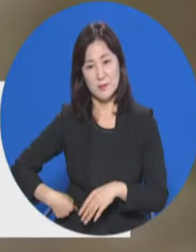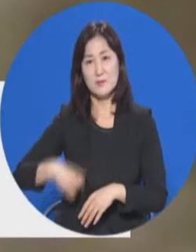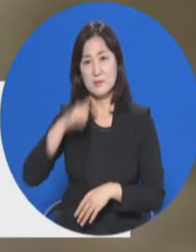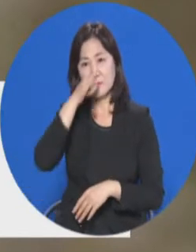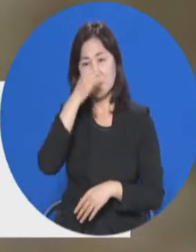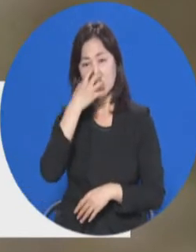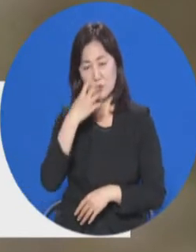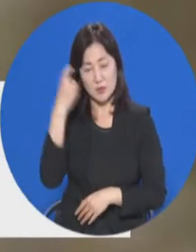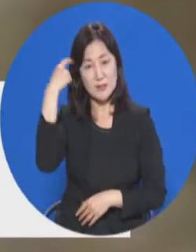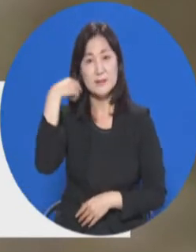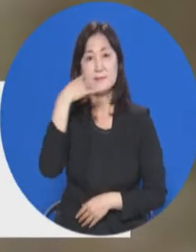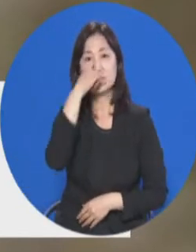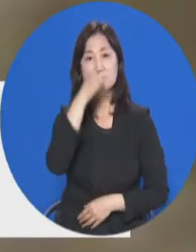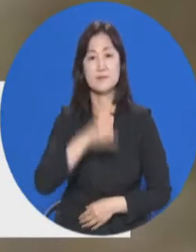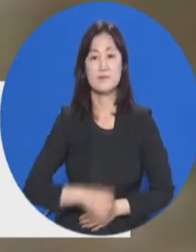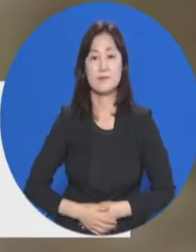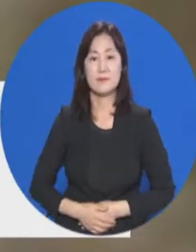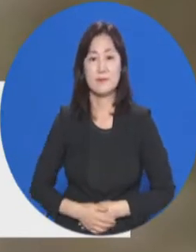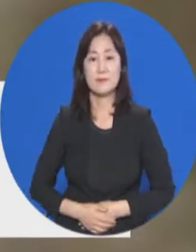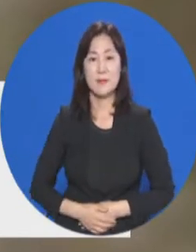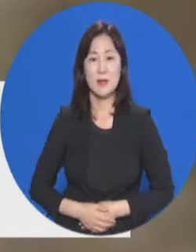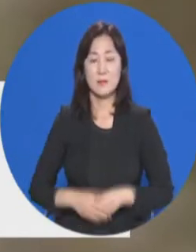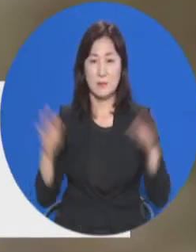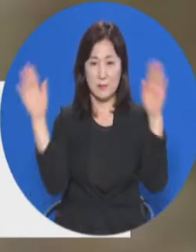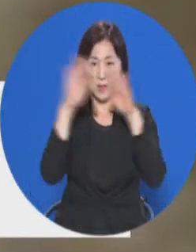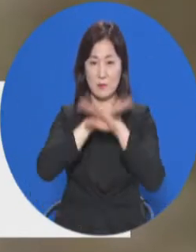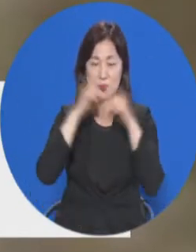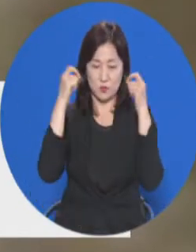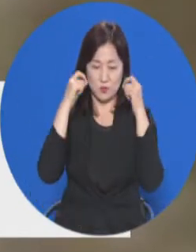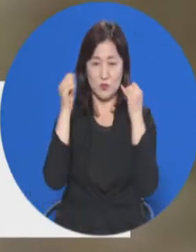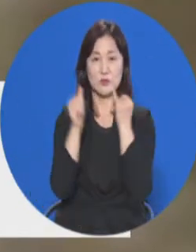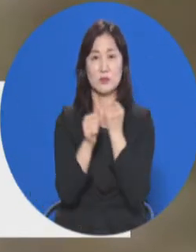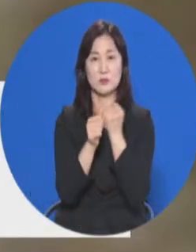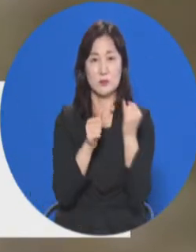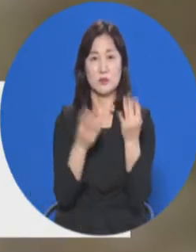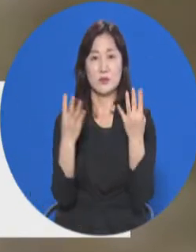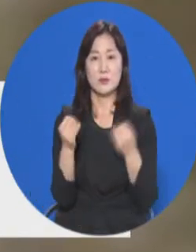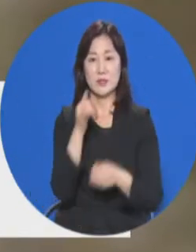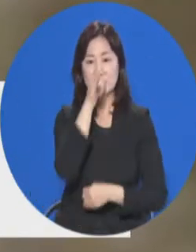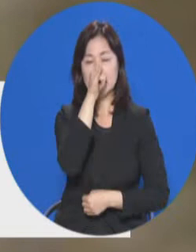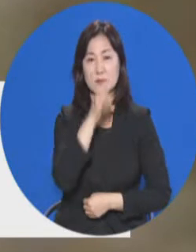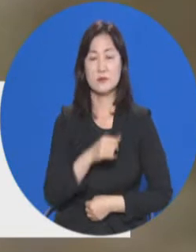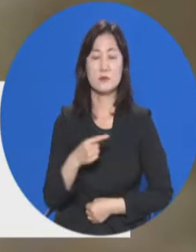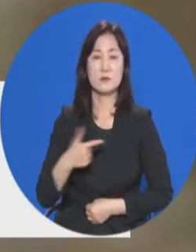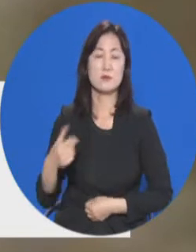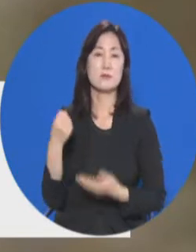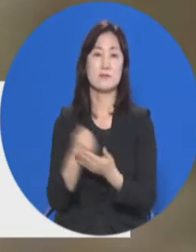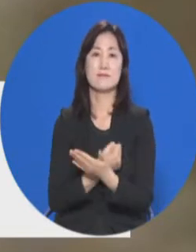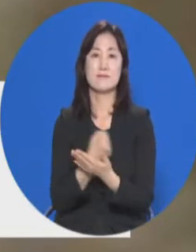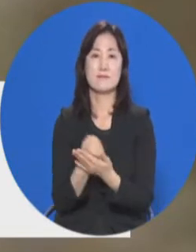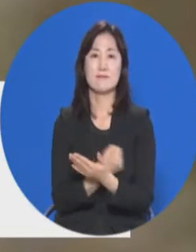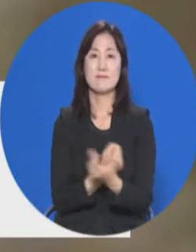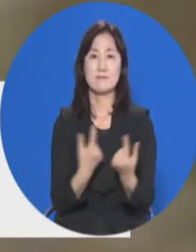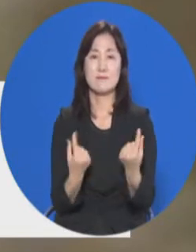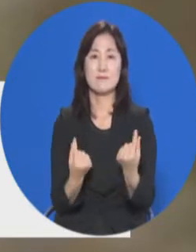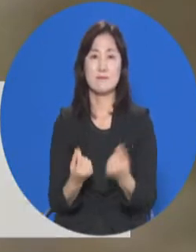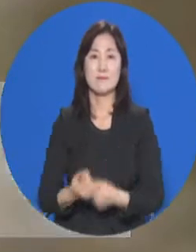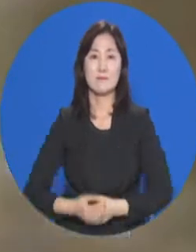들면서 우울해지더라고요. 진짜 뭐 밤마다 우는 예비 신부들도 많고 해서 너무